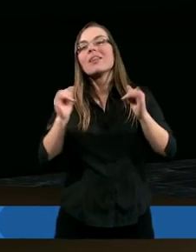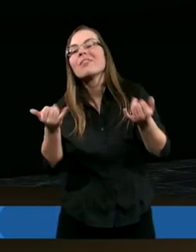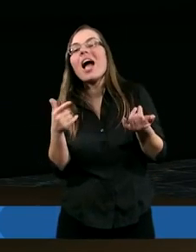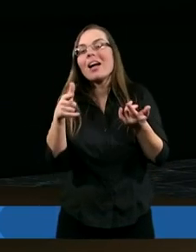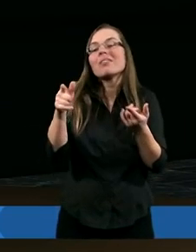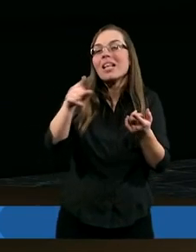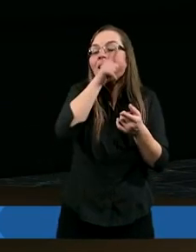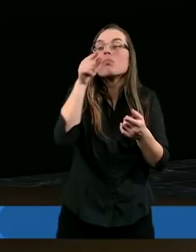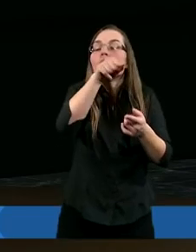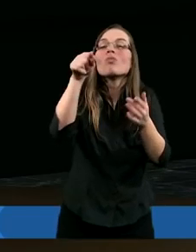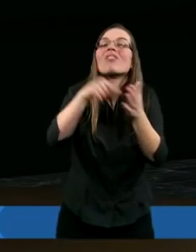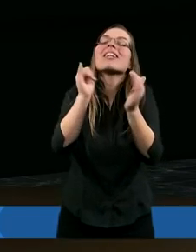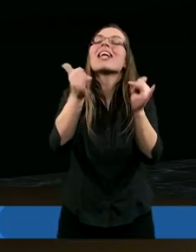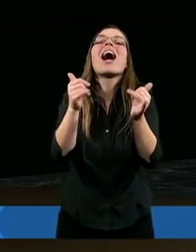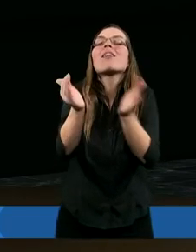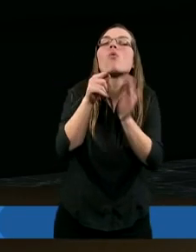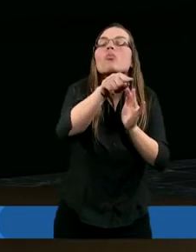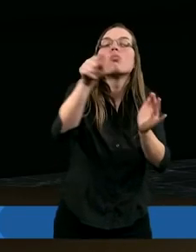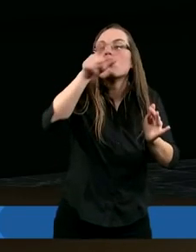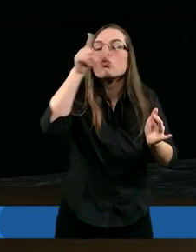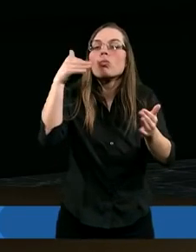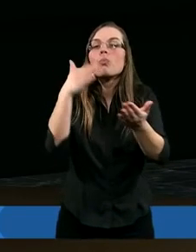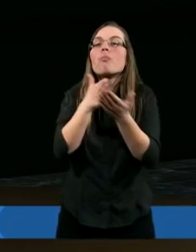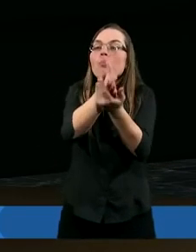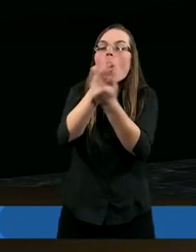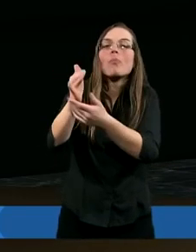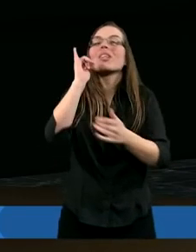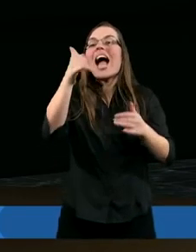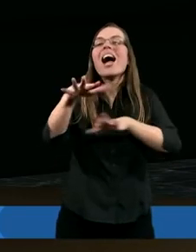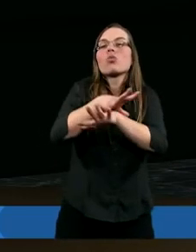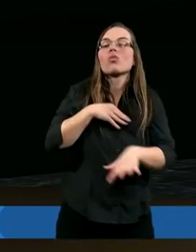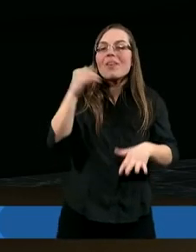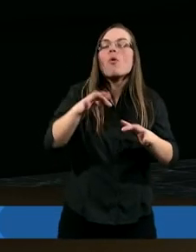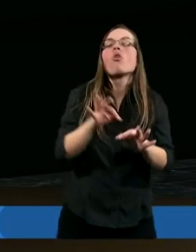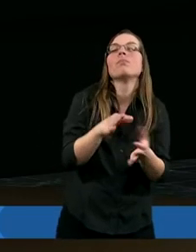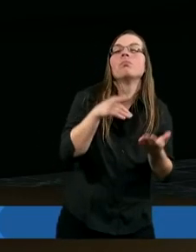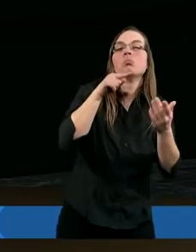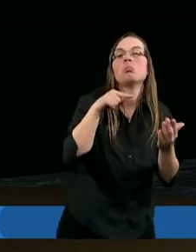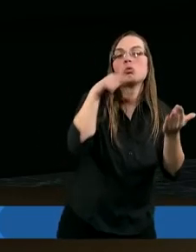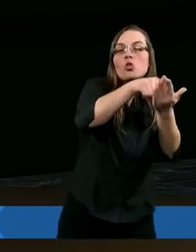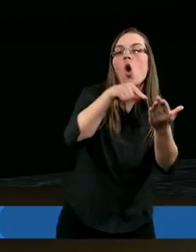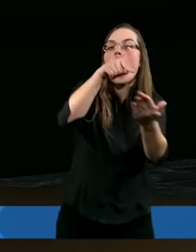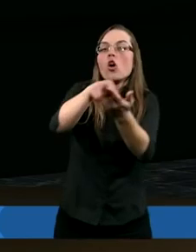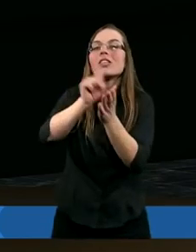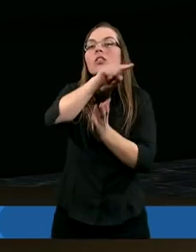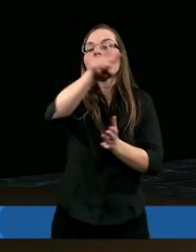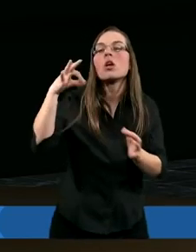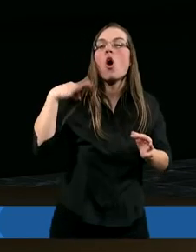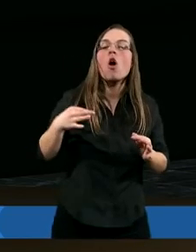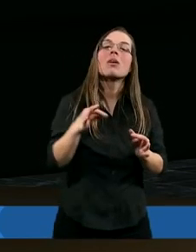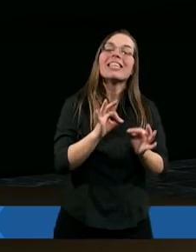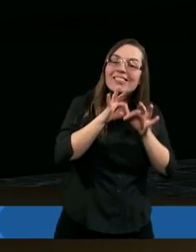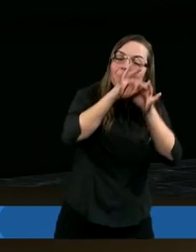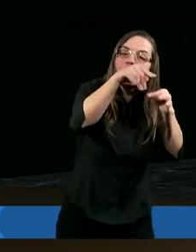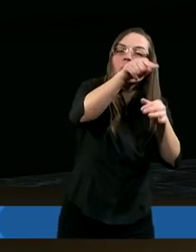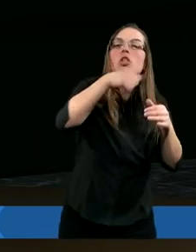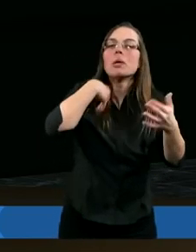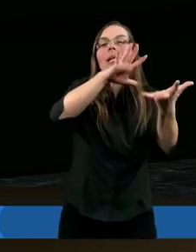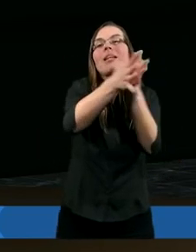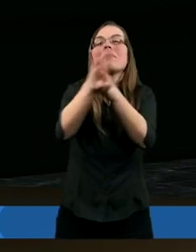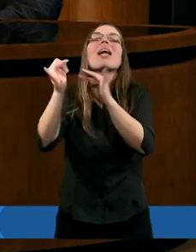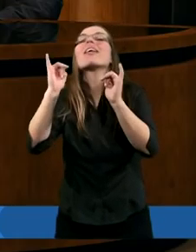W jaki sposób takim ludziom pomóc? W jaki sposób Duch Święty może do nich dojść, trafić, żeby oni się naprawdę mogli